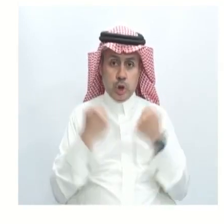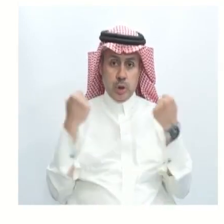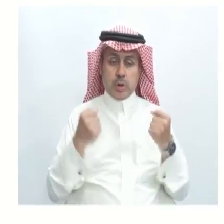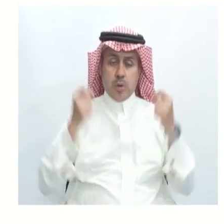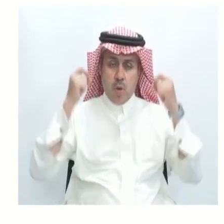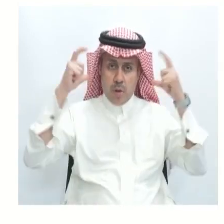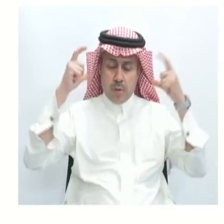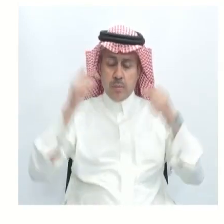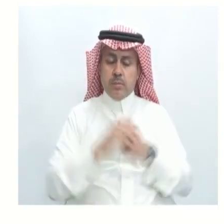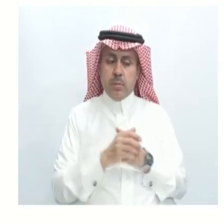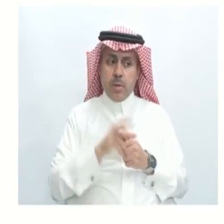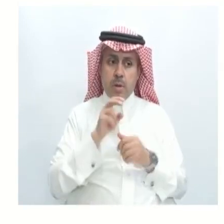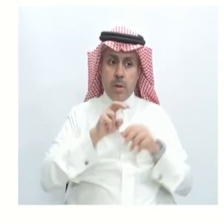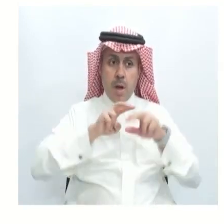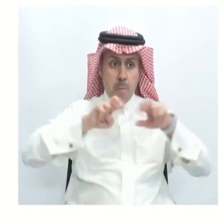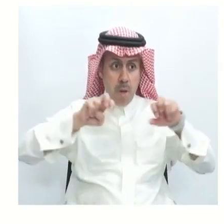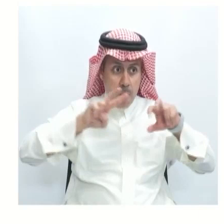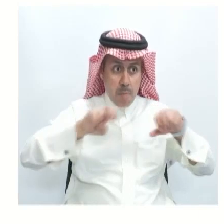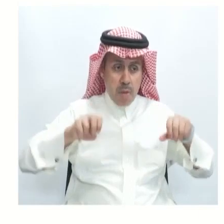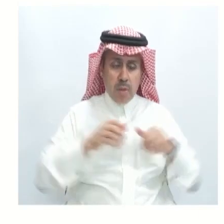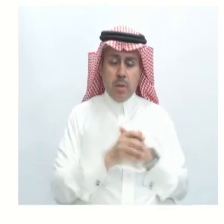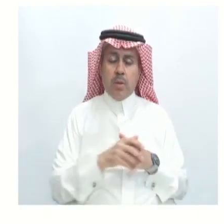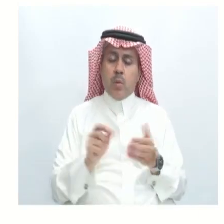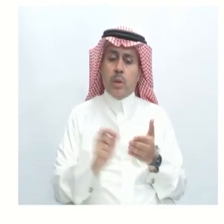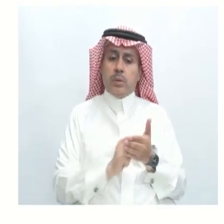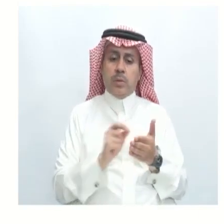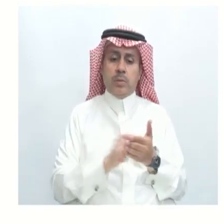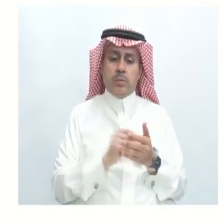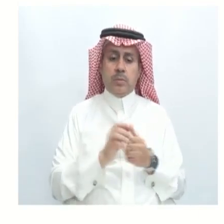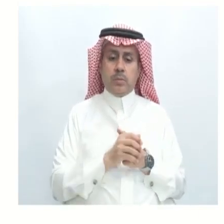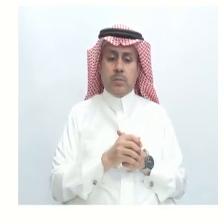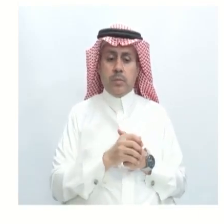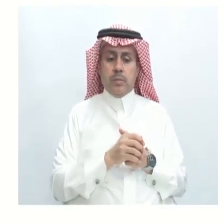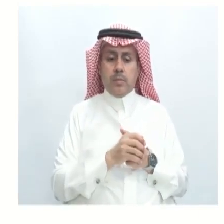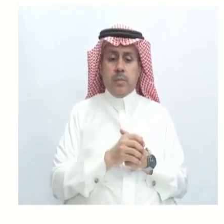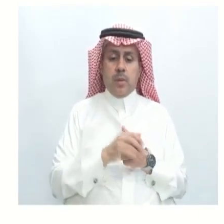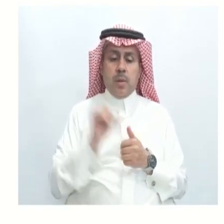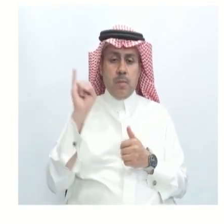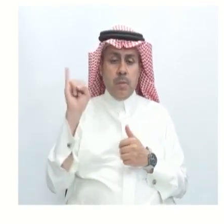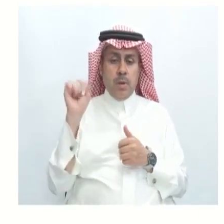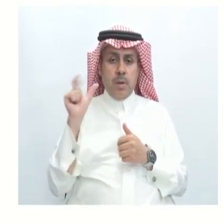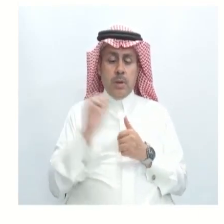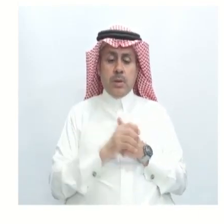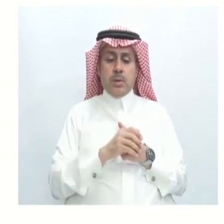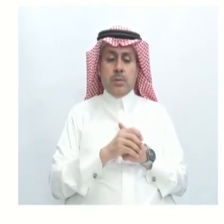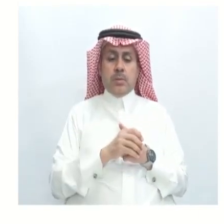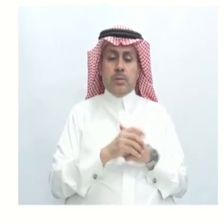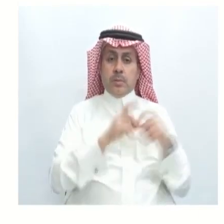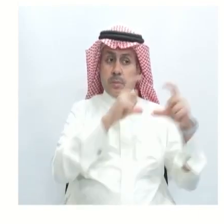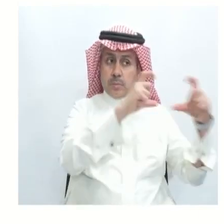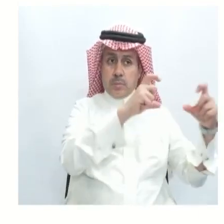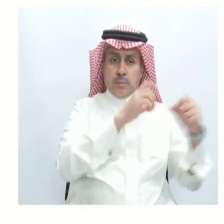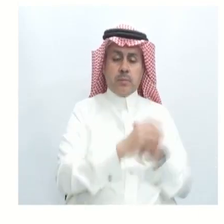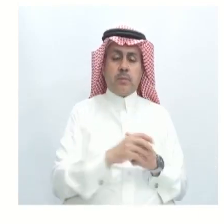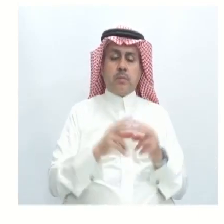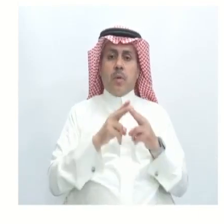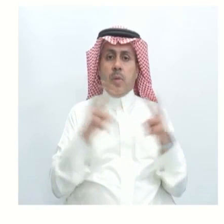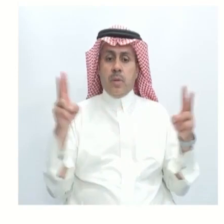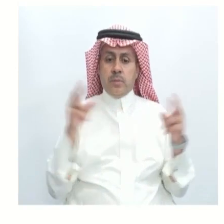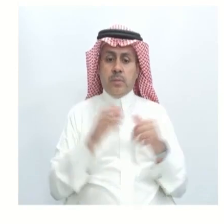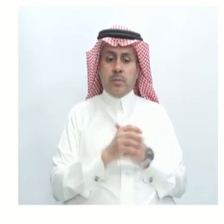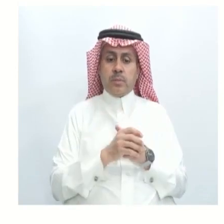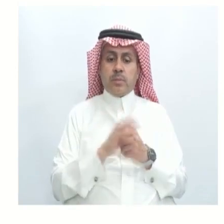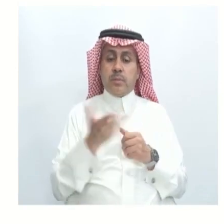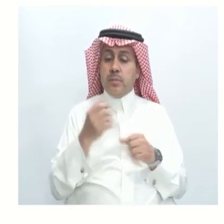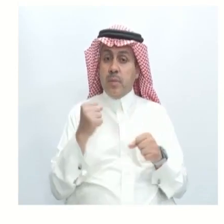ابحث وادون بالرجوع الى المنصه الوطنيه الموحده ابا الرابط ادناه وضح كيفيه كيف